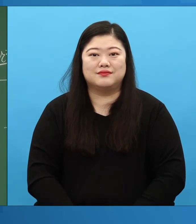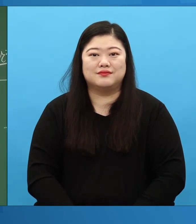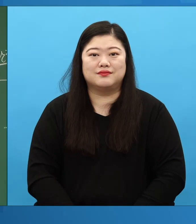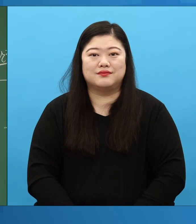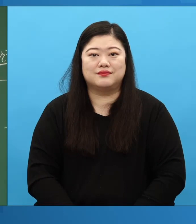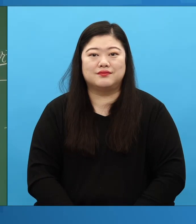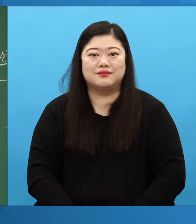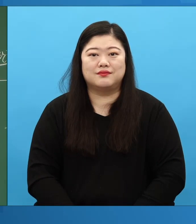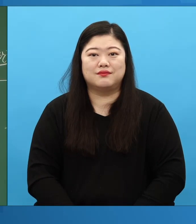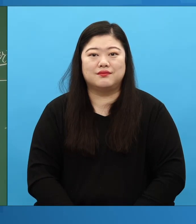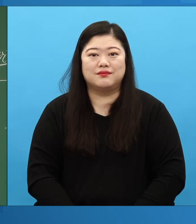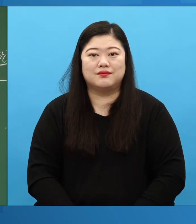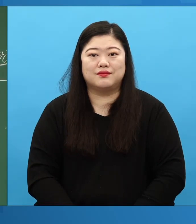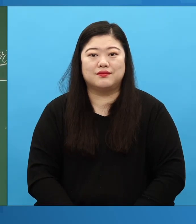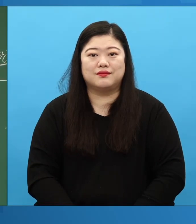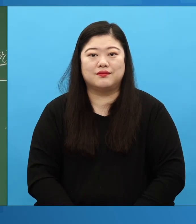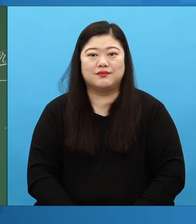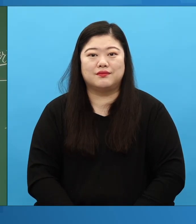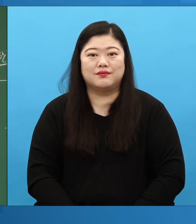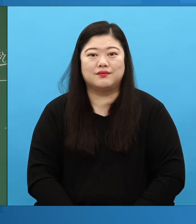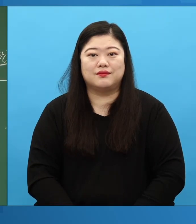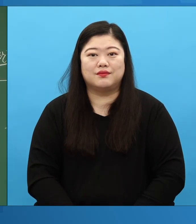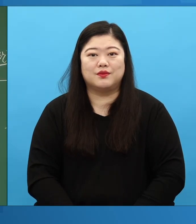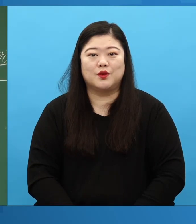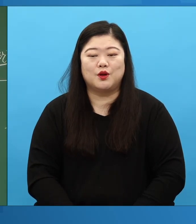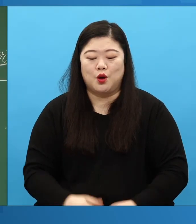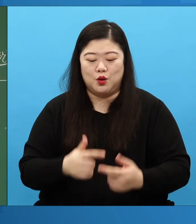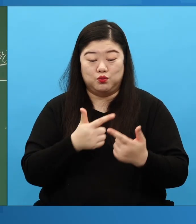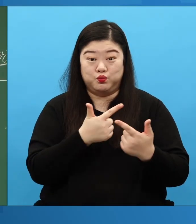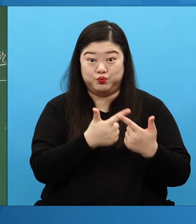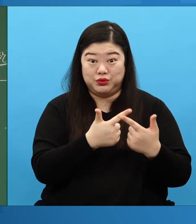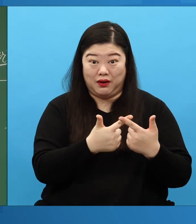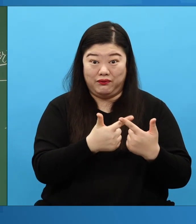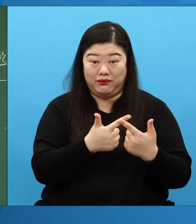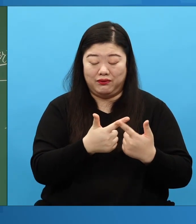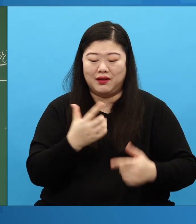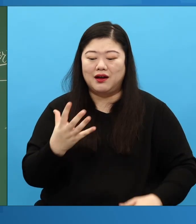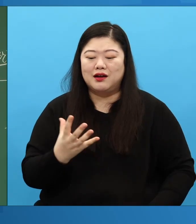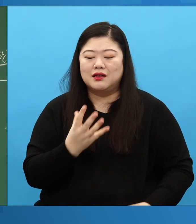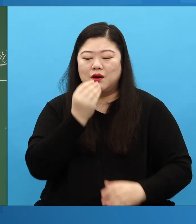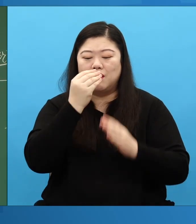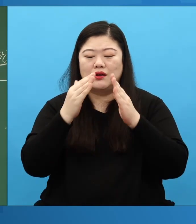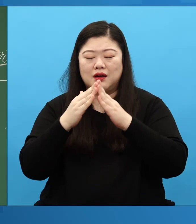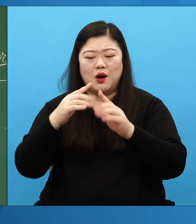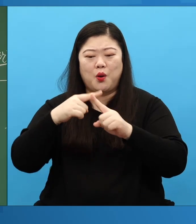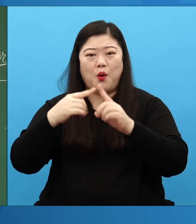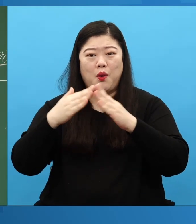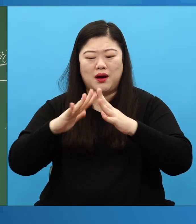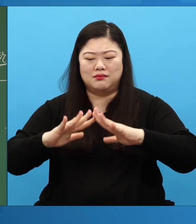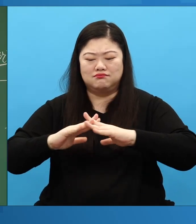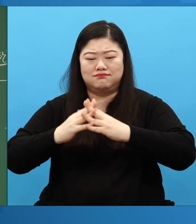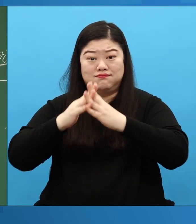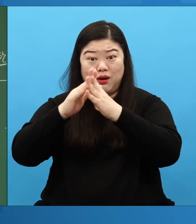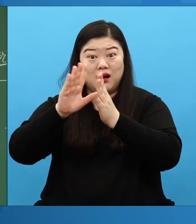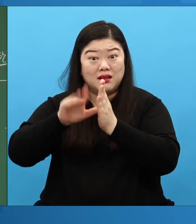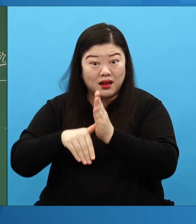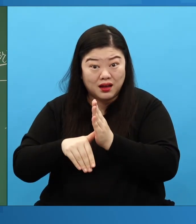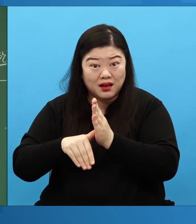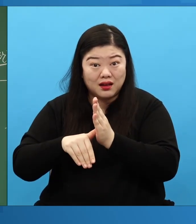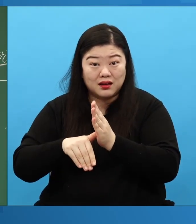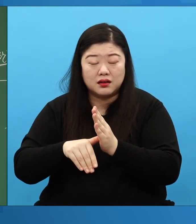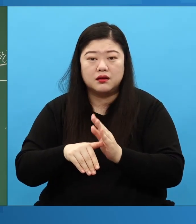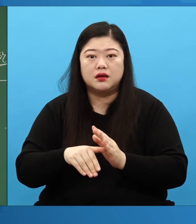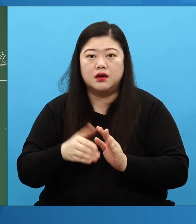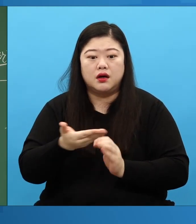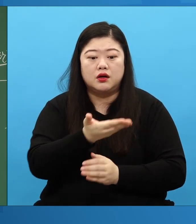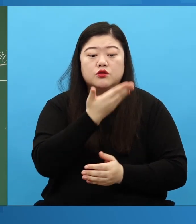준비를 한다 이렇게 할 때는 막 중기자들이 산업인들이 이 성전 놓고 24기도 역사를 놔야 돼요. And when we're doing the church constructions and our